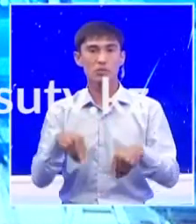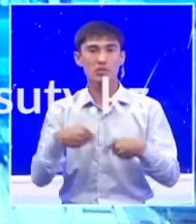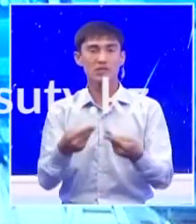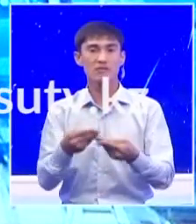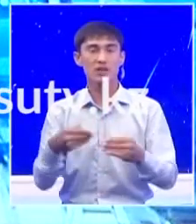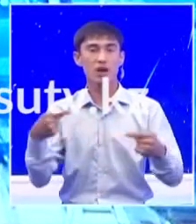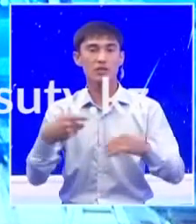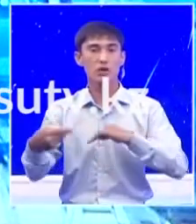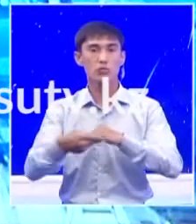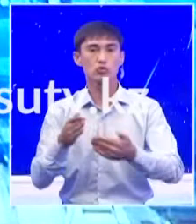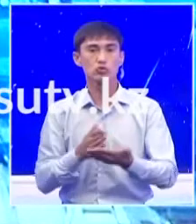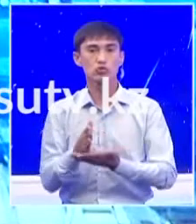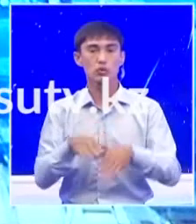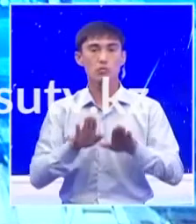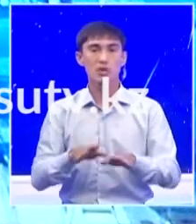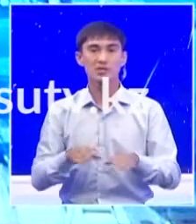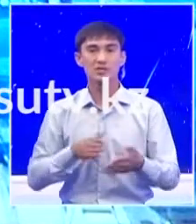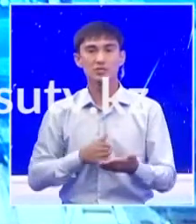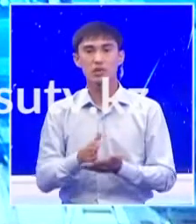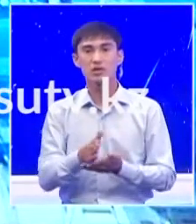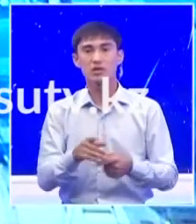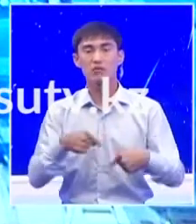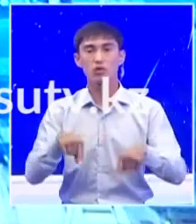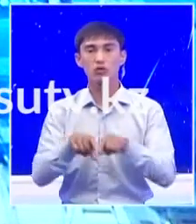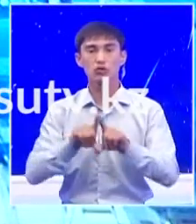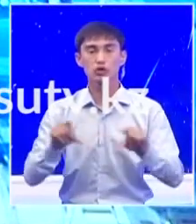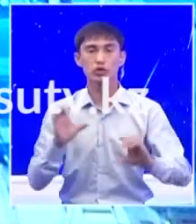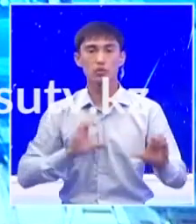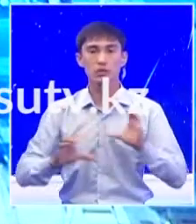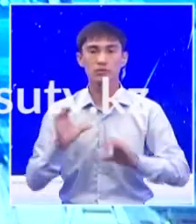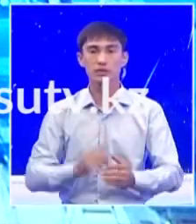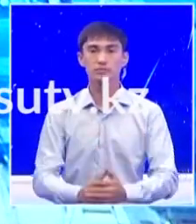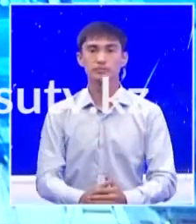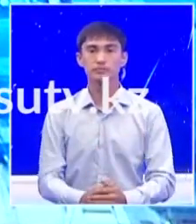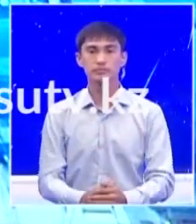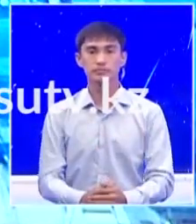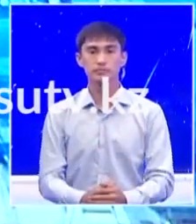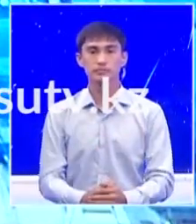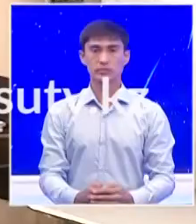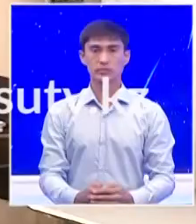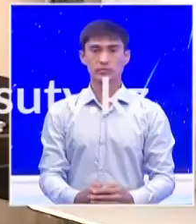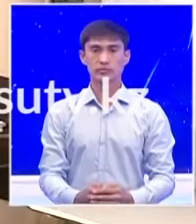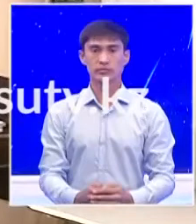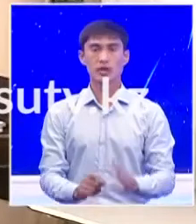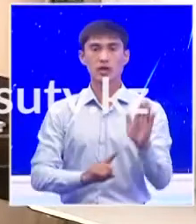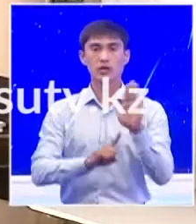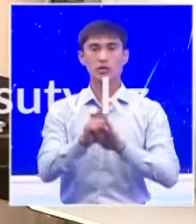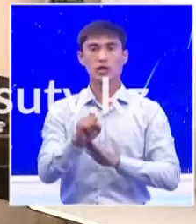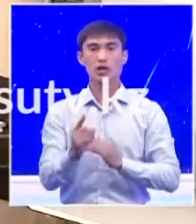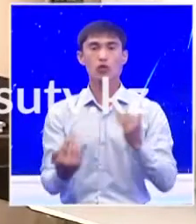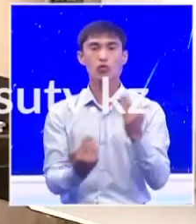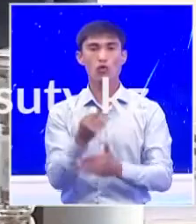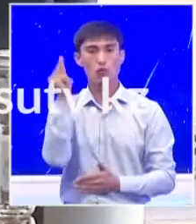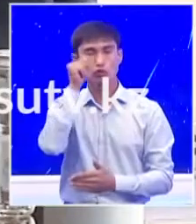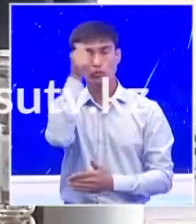с представителями антикоррупционной службы, местных исполнительных органов и учреждений образования. С начала нового учебного